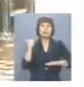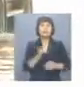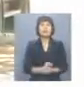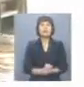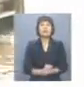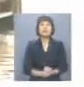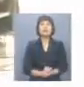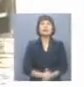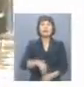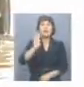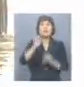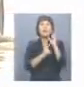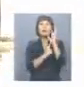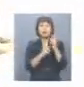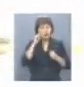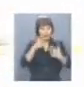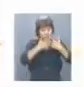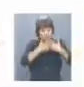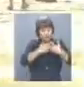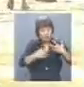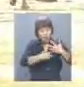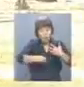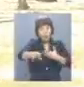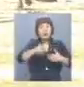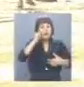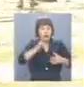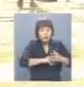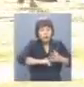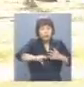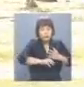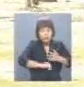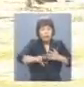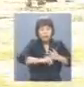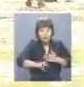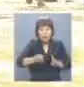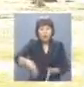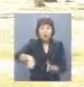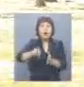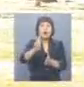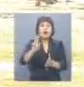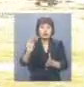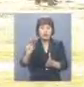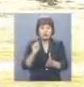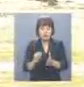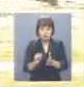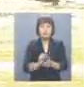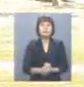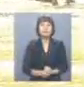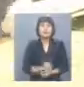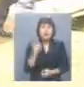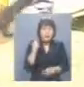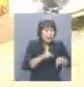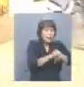ใช้เครื่องสูบน้ำออกจากพื้นที่ที่ถูกน้ำท่วมไปยังคลองรางแก้ว มีเพียงบางจุดนะครับที่น้ำยังทรงตั